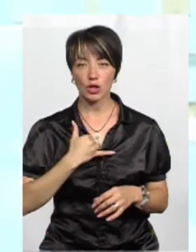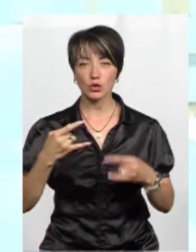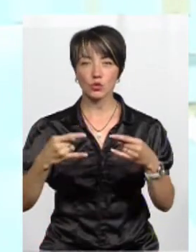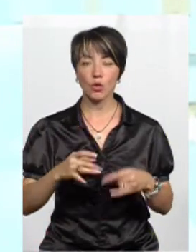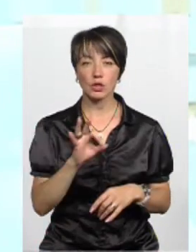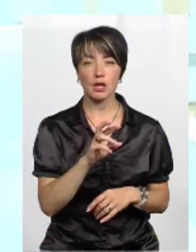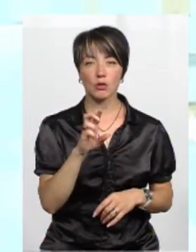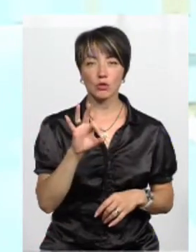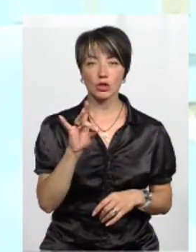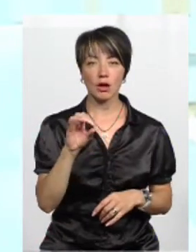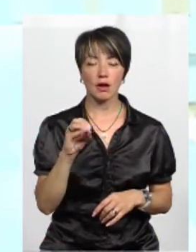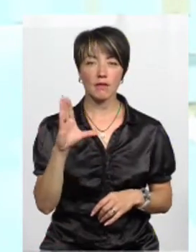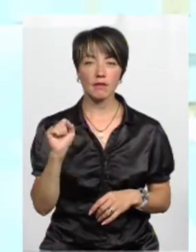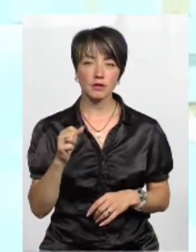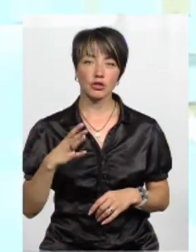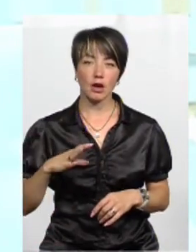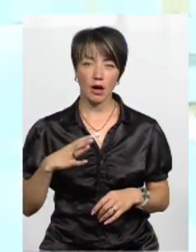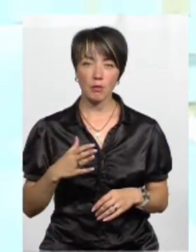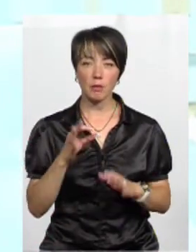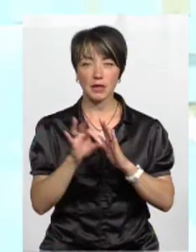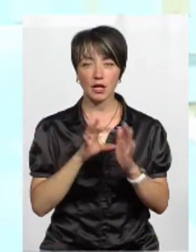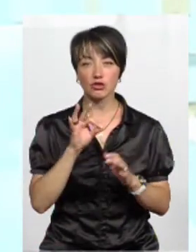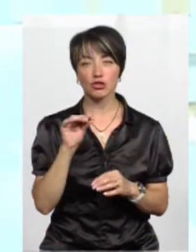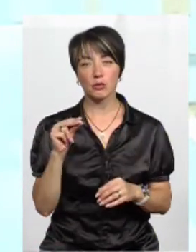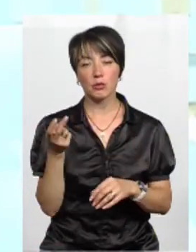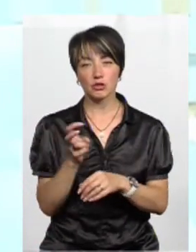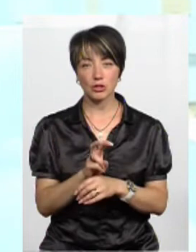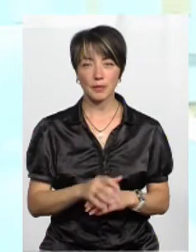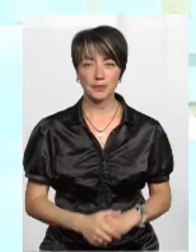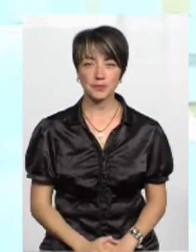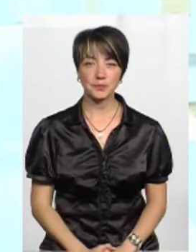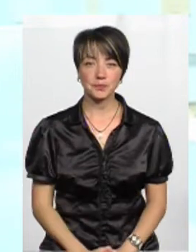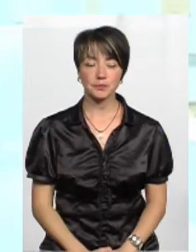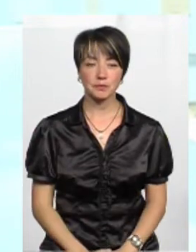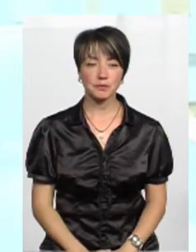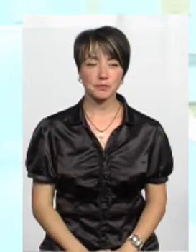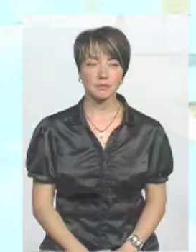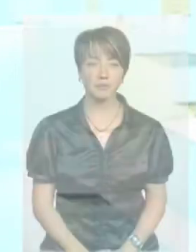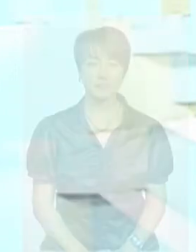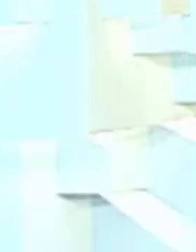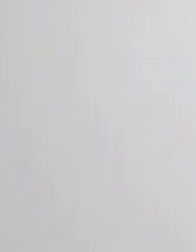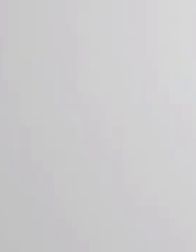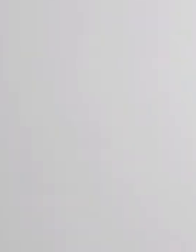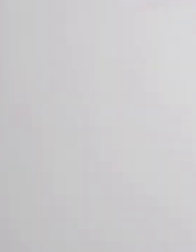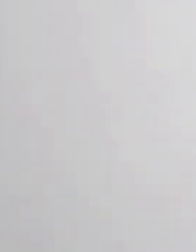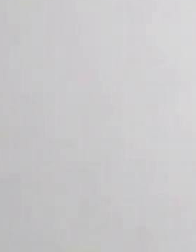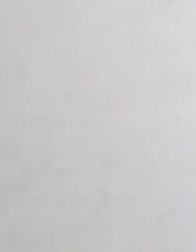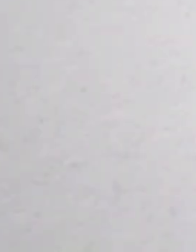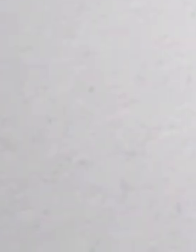нашій студії Оксану Бочкарьову. Чекаю підказки, чи з'явилась уже пані Оксана. Дякую вам.